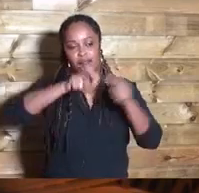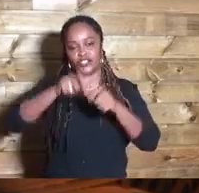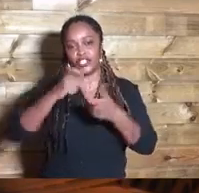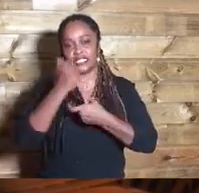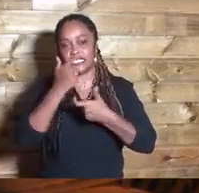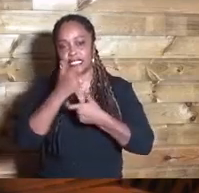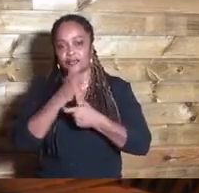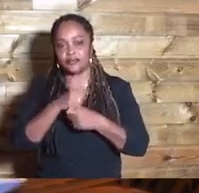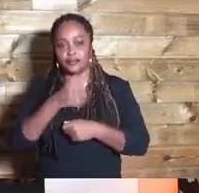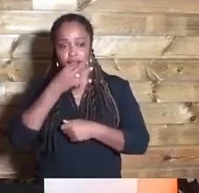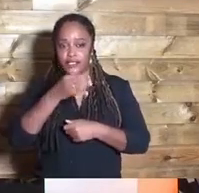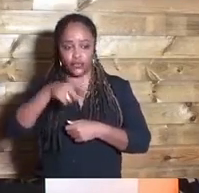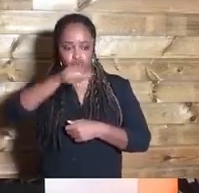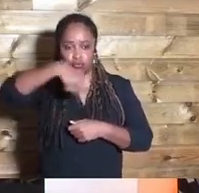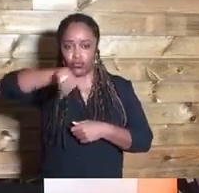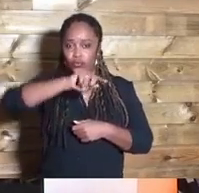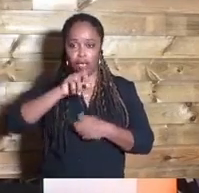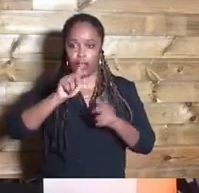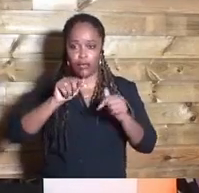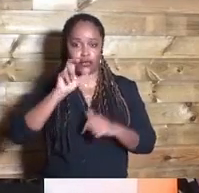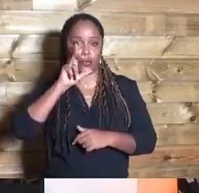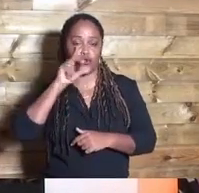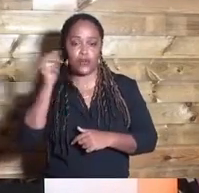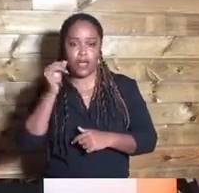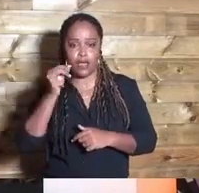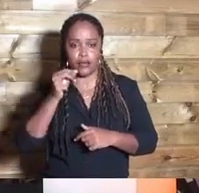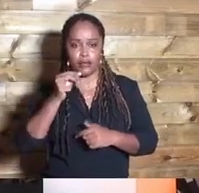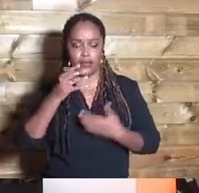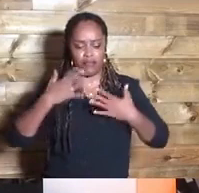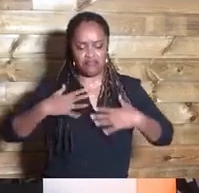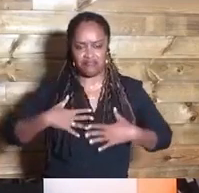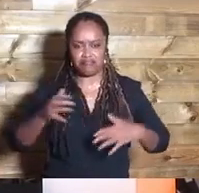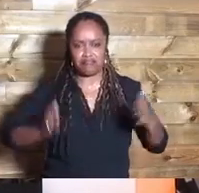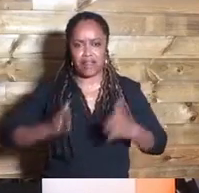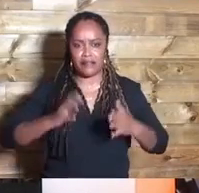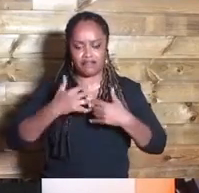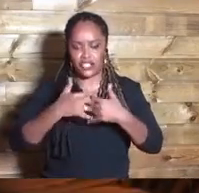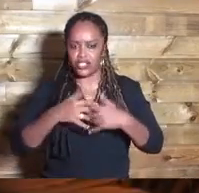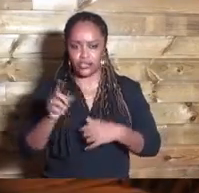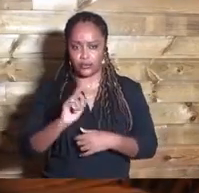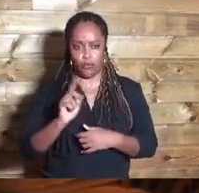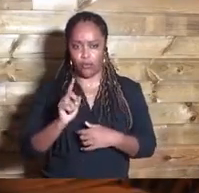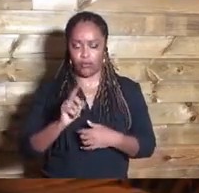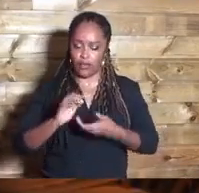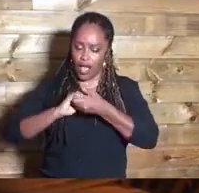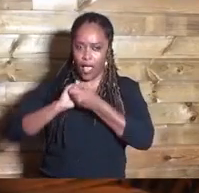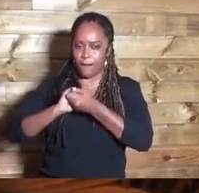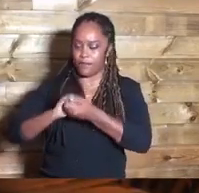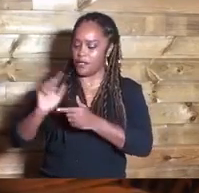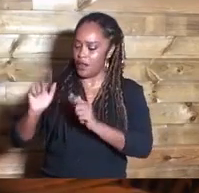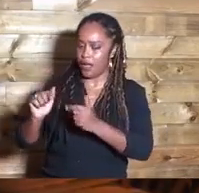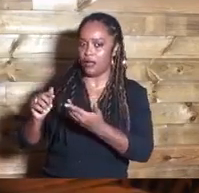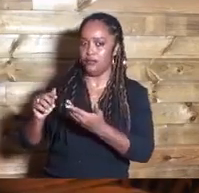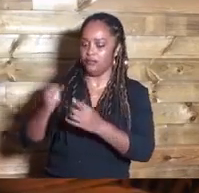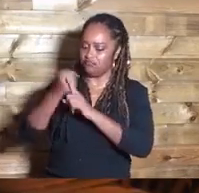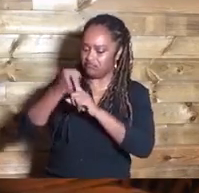nous pas des machines. Et bon, voilà. Nous perdons aux grands amis, aux camarades qui militaient avec